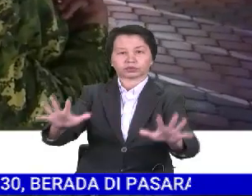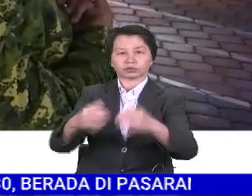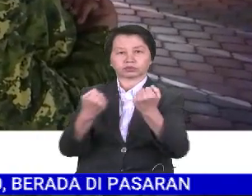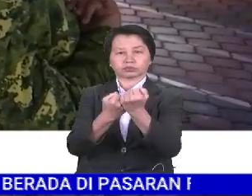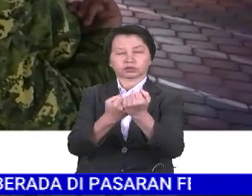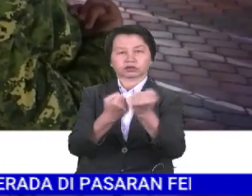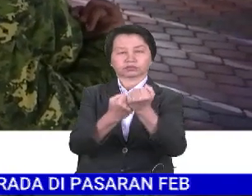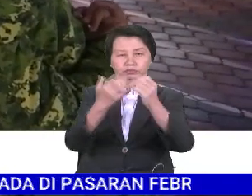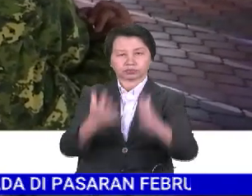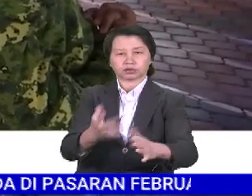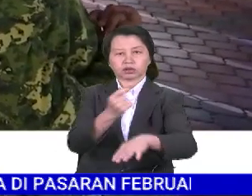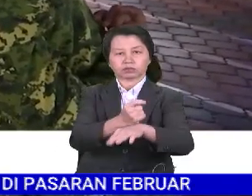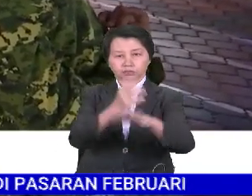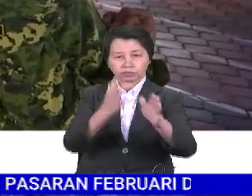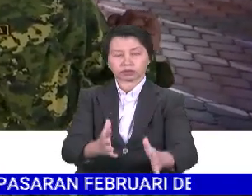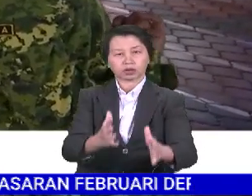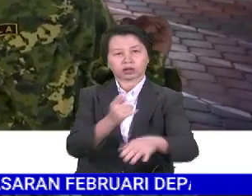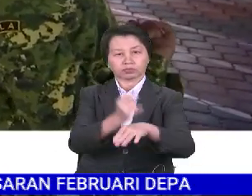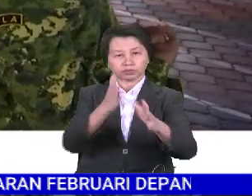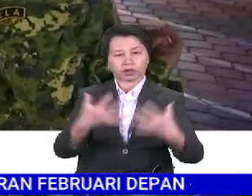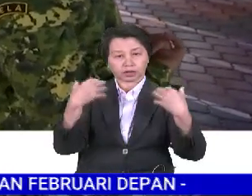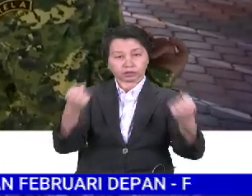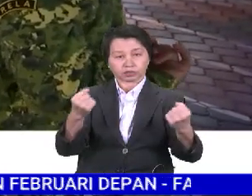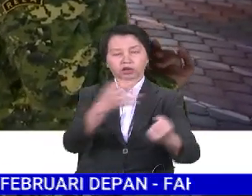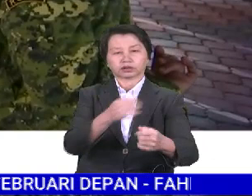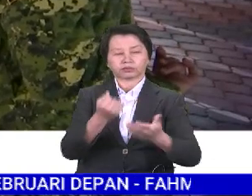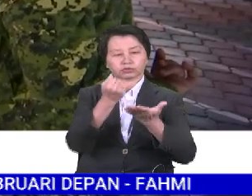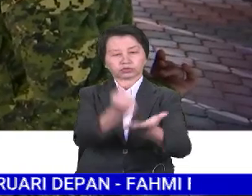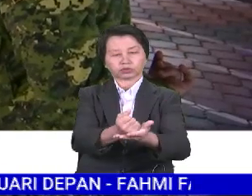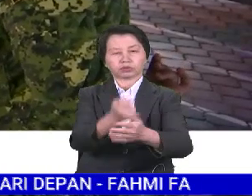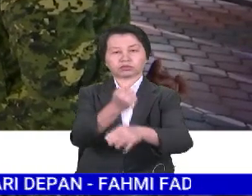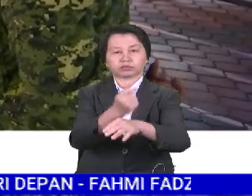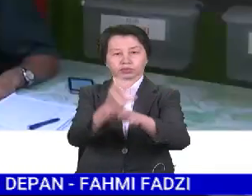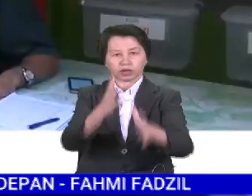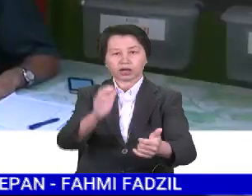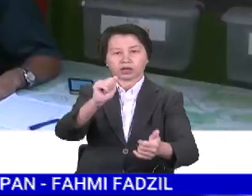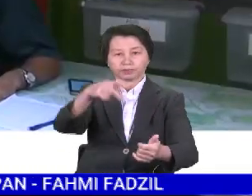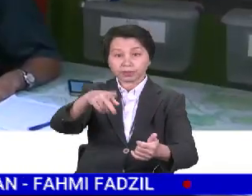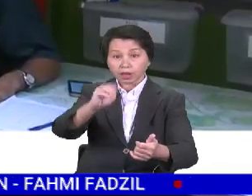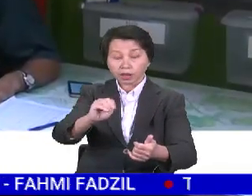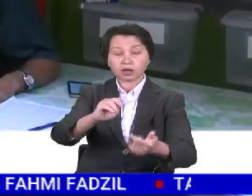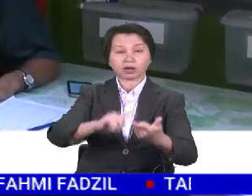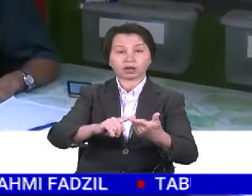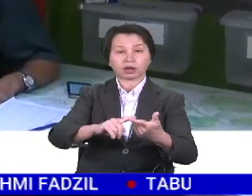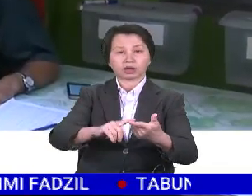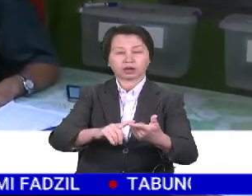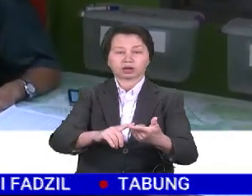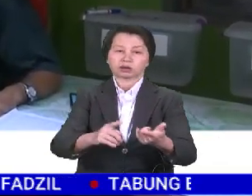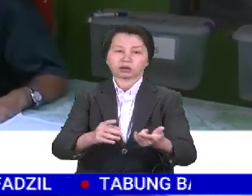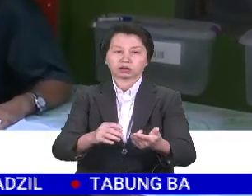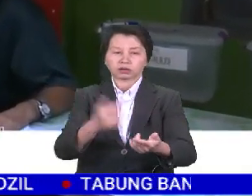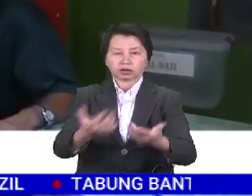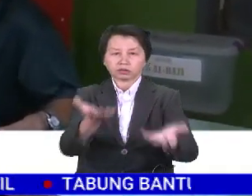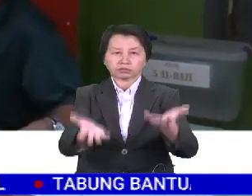kepada petugas-petugas, bukan sahaja kepada petugas kesihatan tapi juga petugas APM dan sebagainya